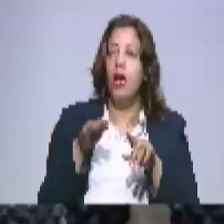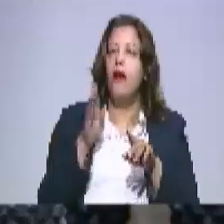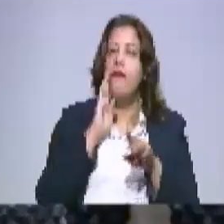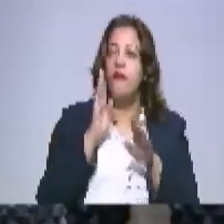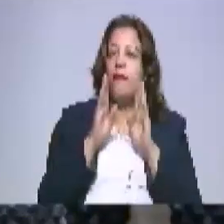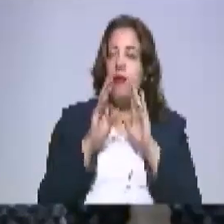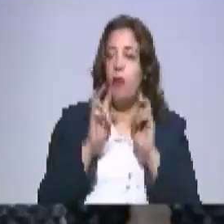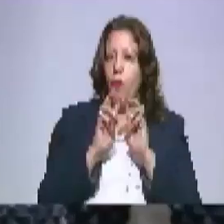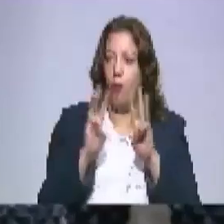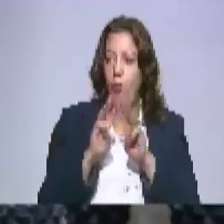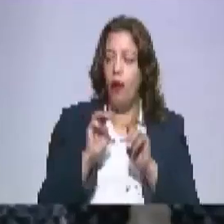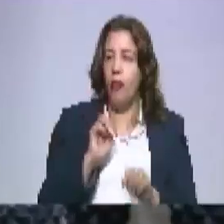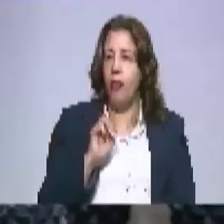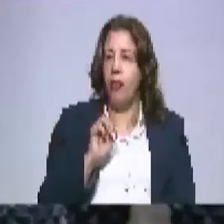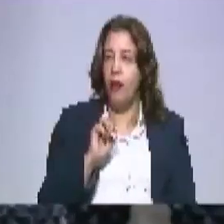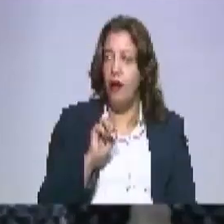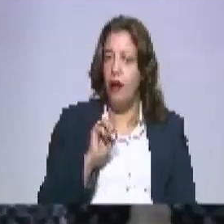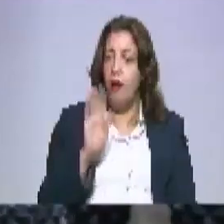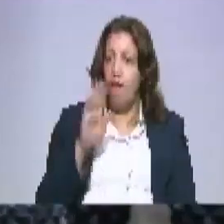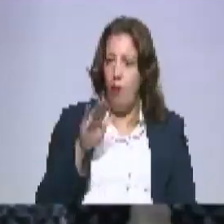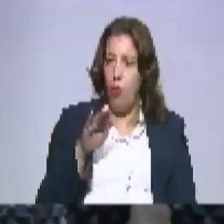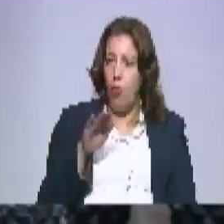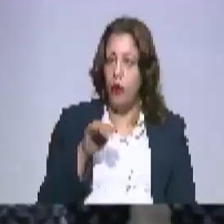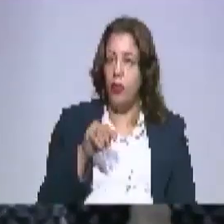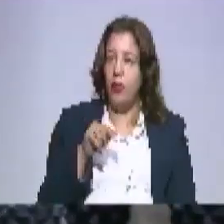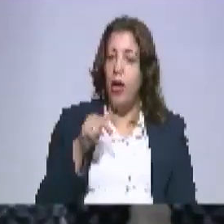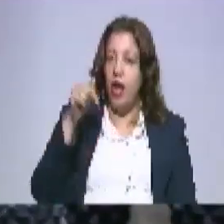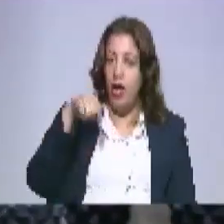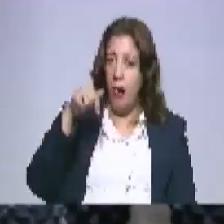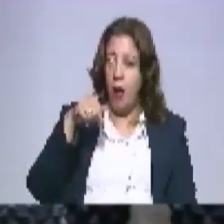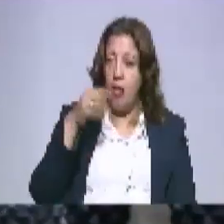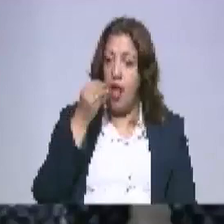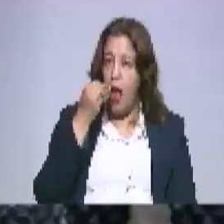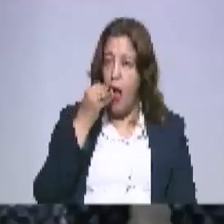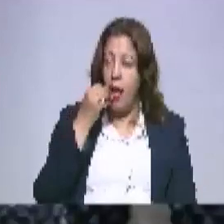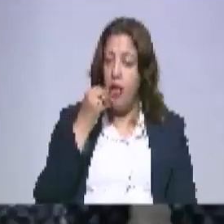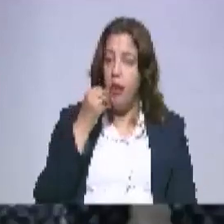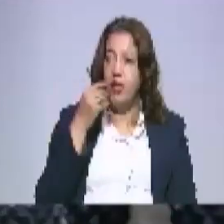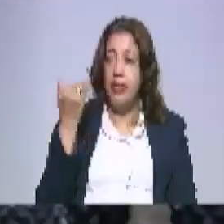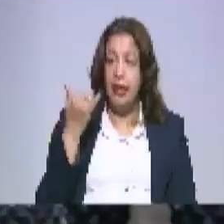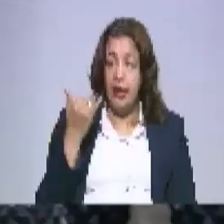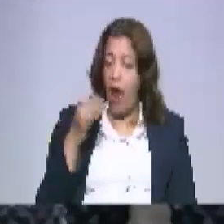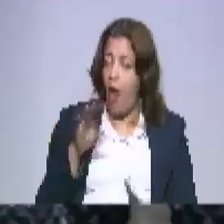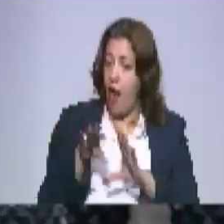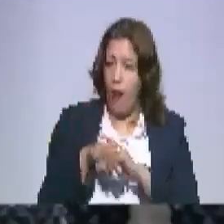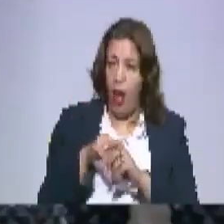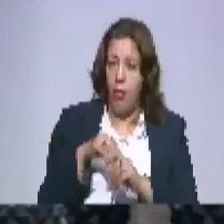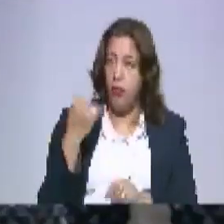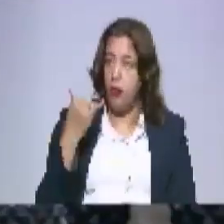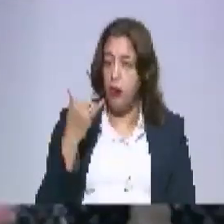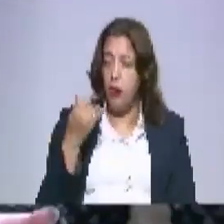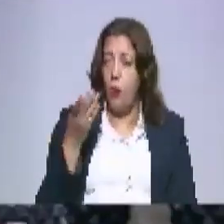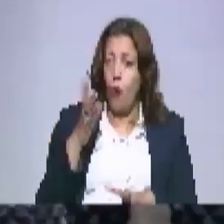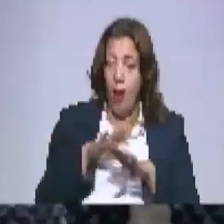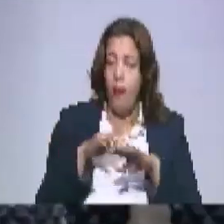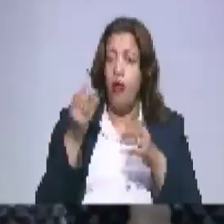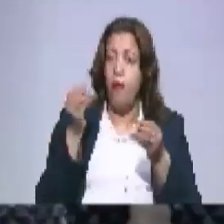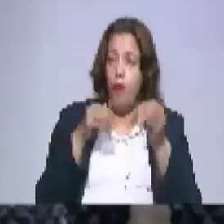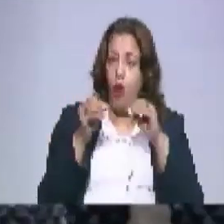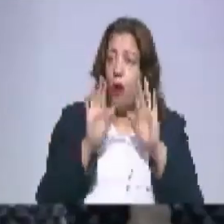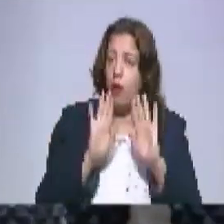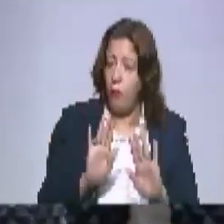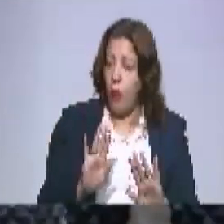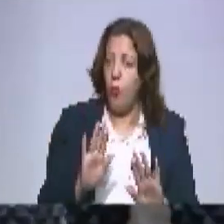زي ما قلت لحضراتكم. يعني النهارده الاكلات سهل ان هي تتنفذ ومكوناتها كلها